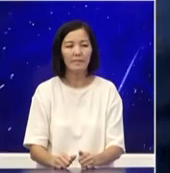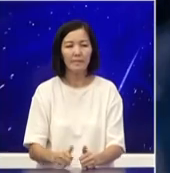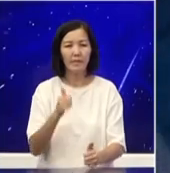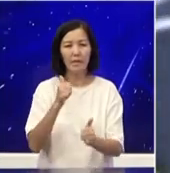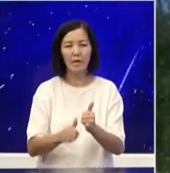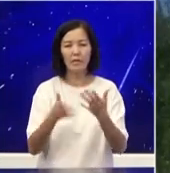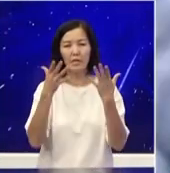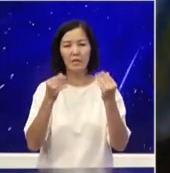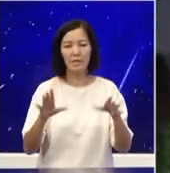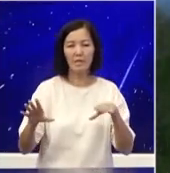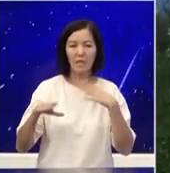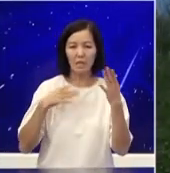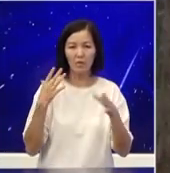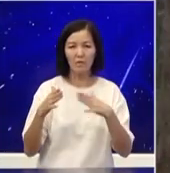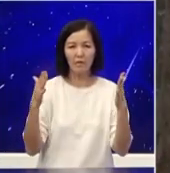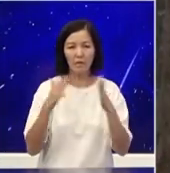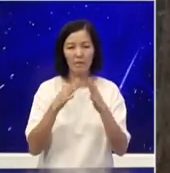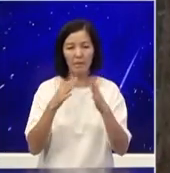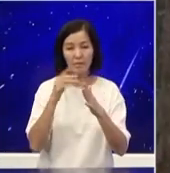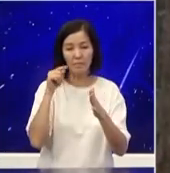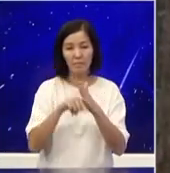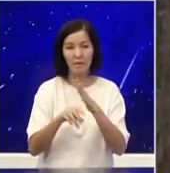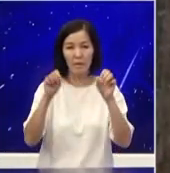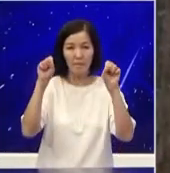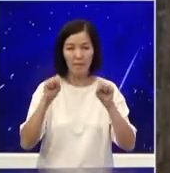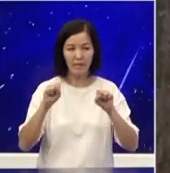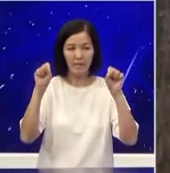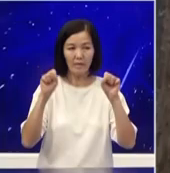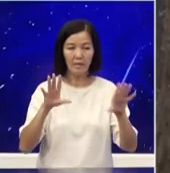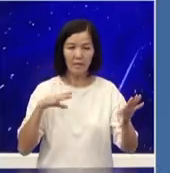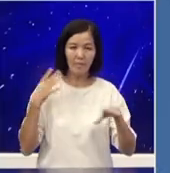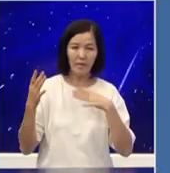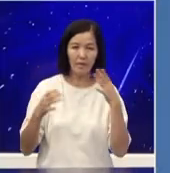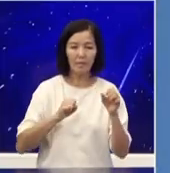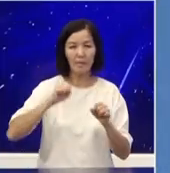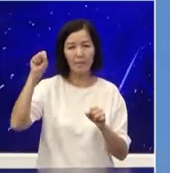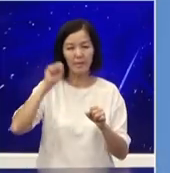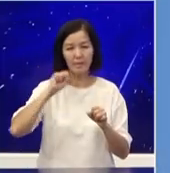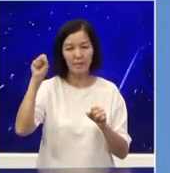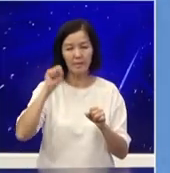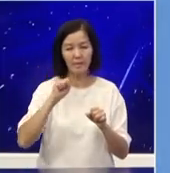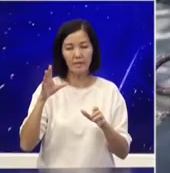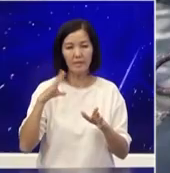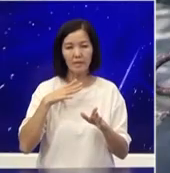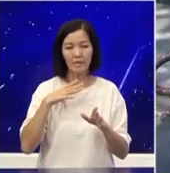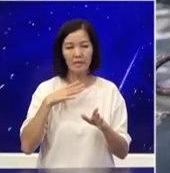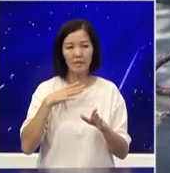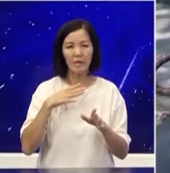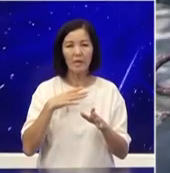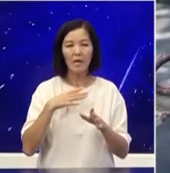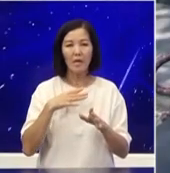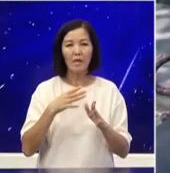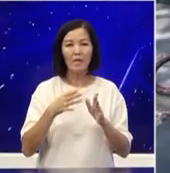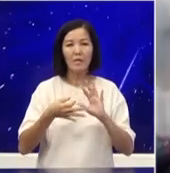Ежедневная тренировка в домашних условиях проходит по плану. Подтягивания на турнике, работа со спортивными снарядами и непосредственно сама борьба. Комплексные